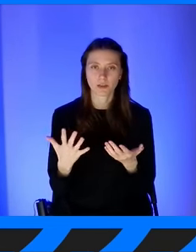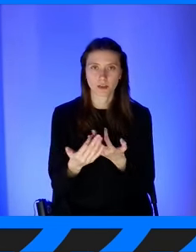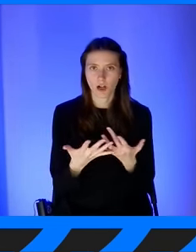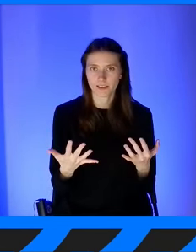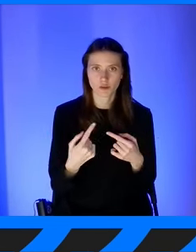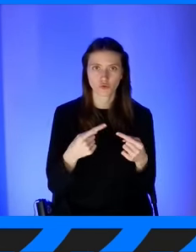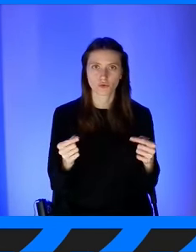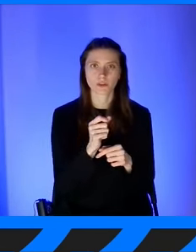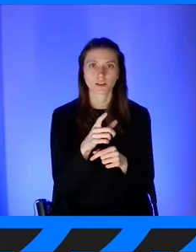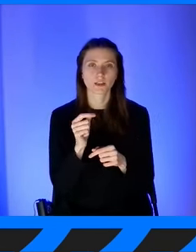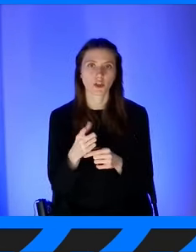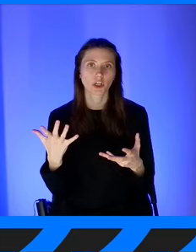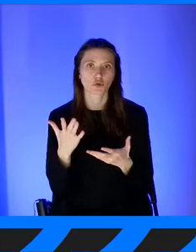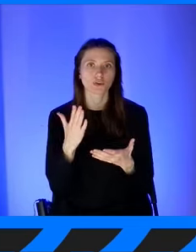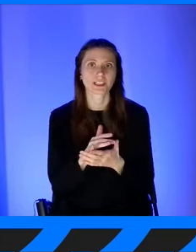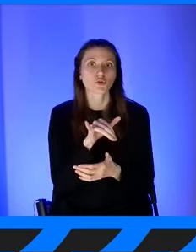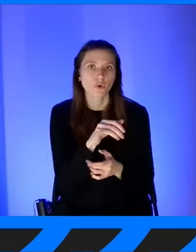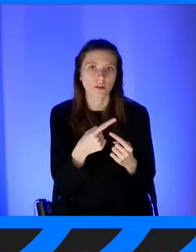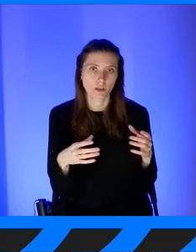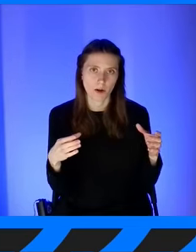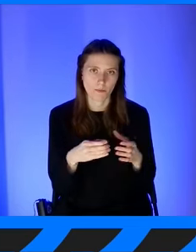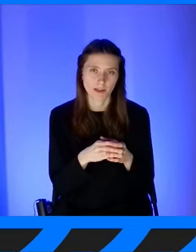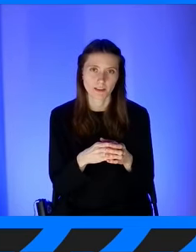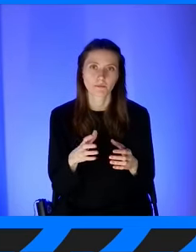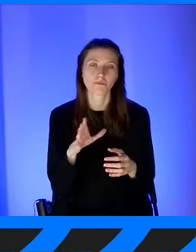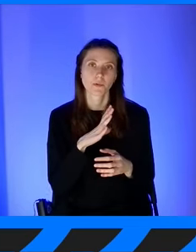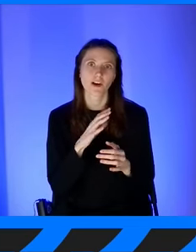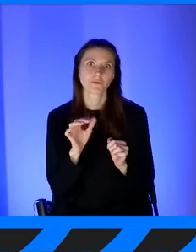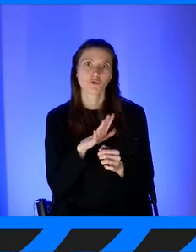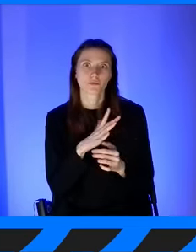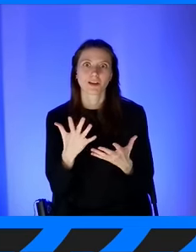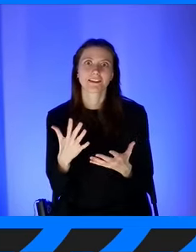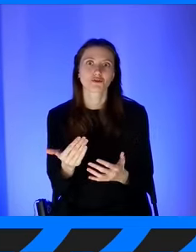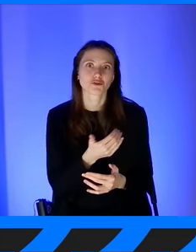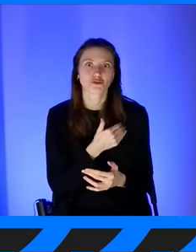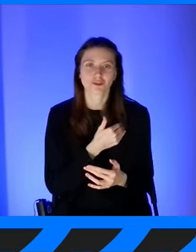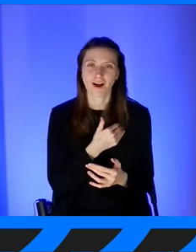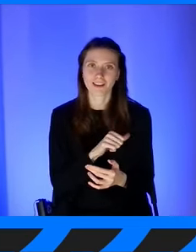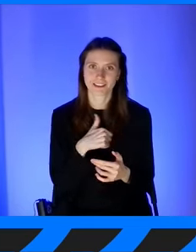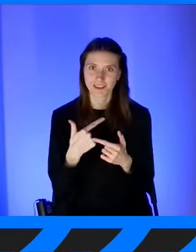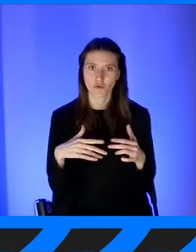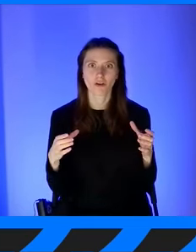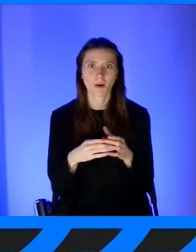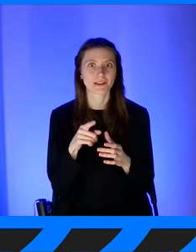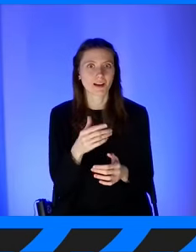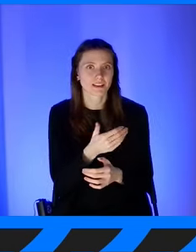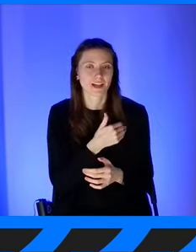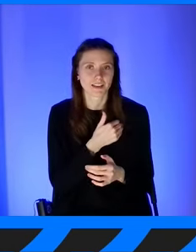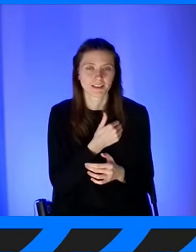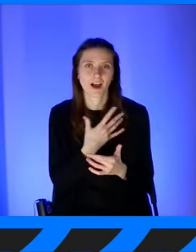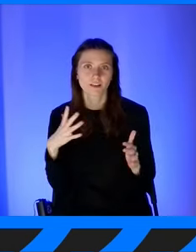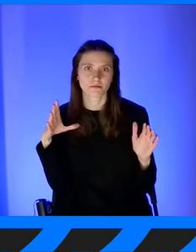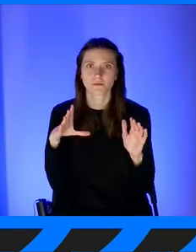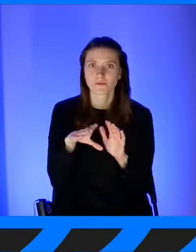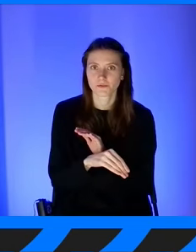задач Да которые на этой команде висят и возможность такого перехода естественно Желание самой команды то есть Хотят ли они быть там частью единого